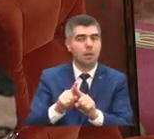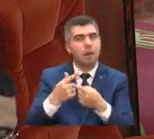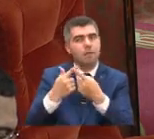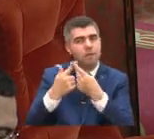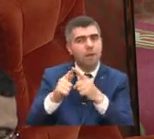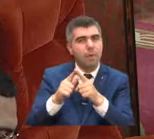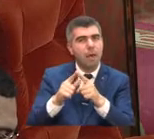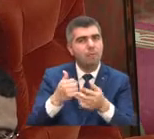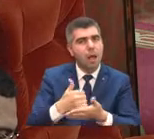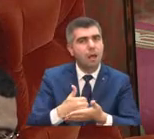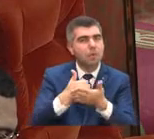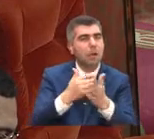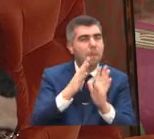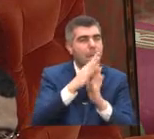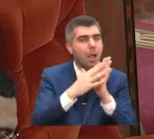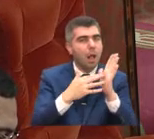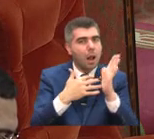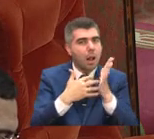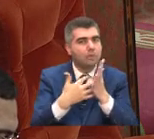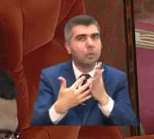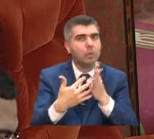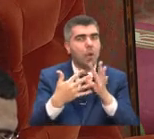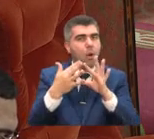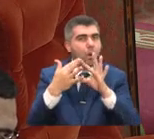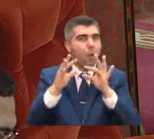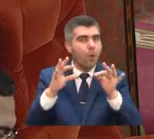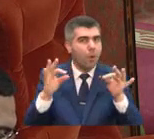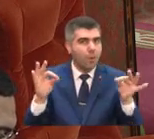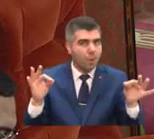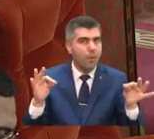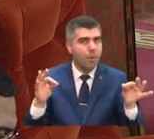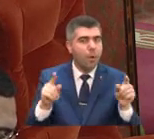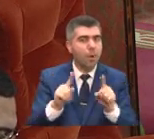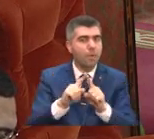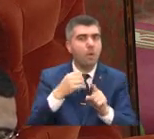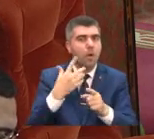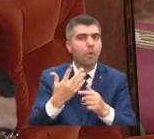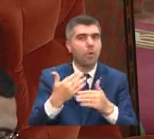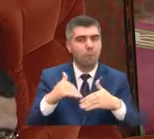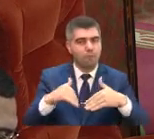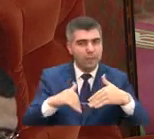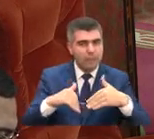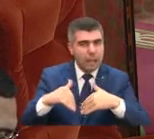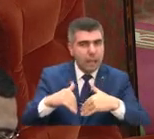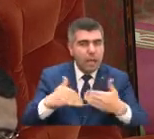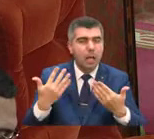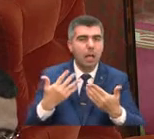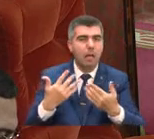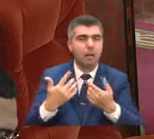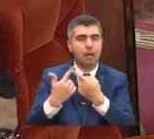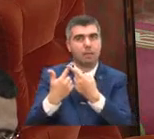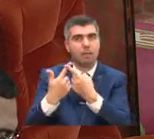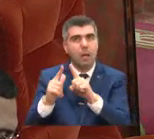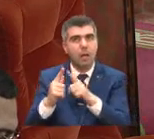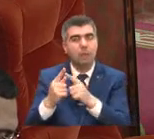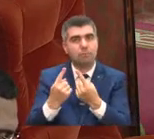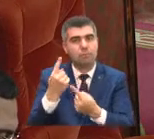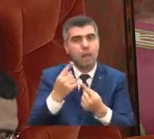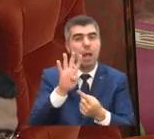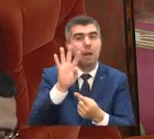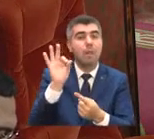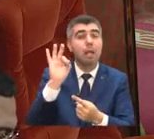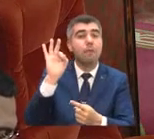وخاصه برامج الحد من الفوارق المجاليه اللي هو برنامج اللي كياخذ تقريبا 40%